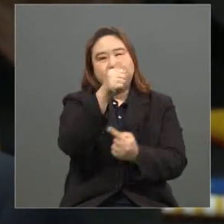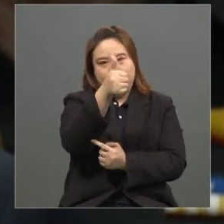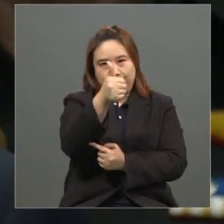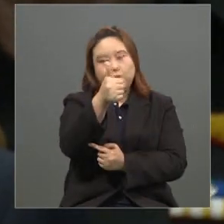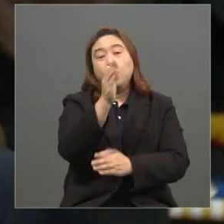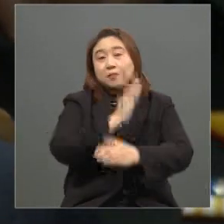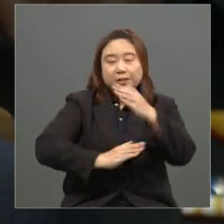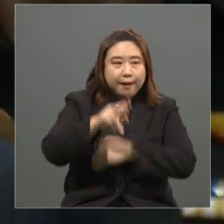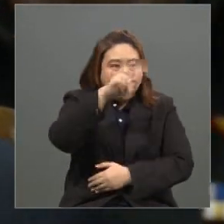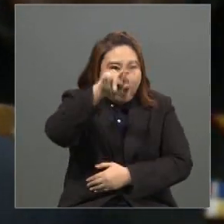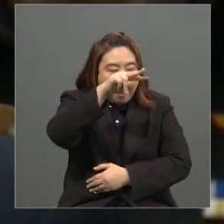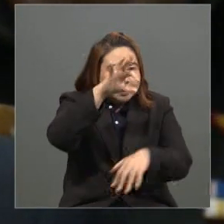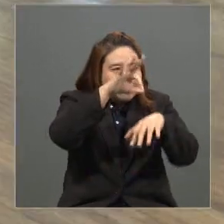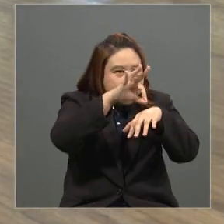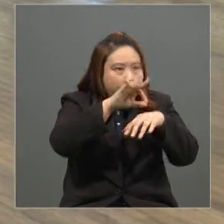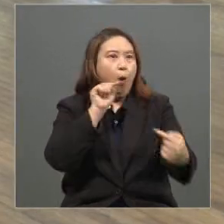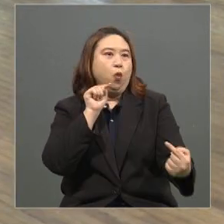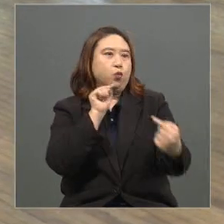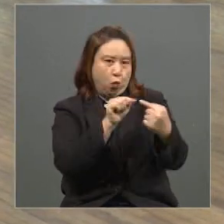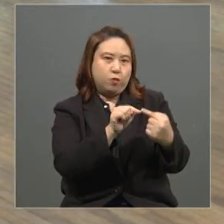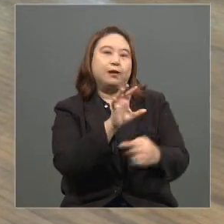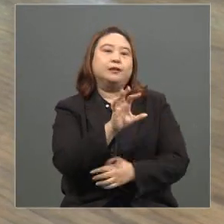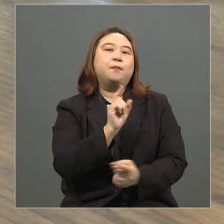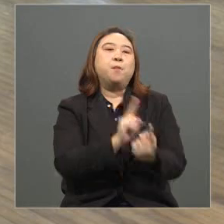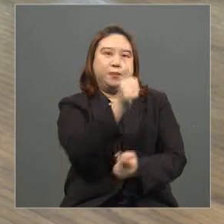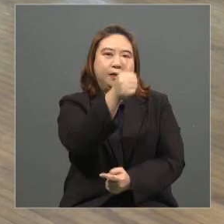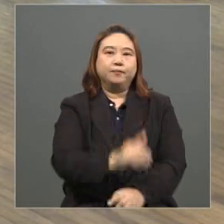ให้สามารถเจองานที่ใช่ได้ง่ายยิ่งขึ้นครับ